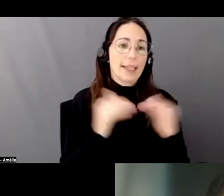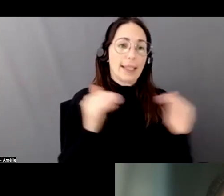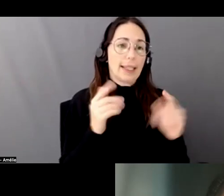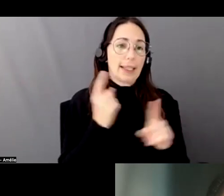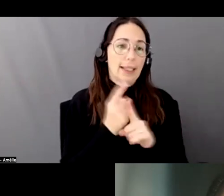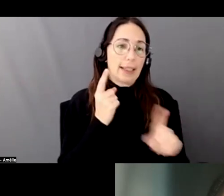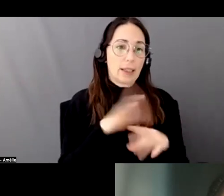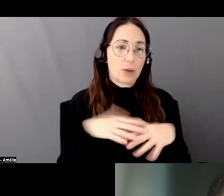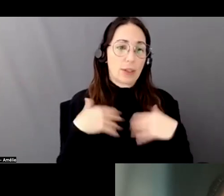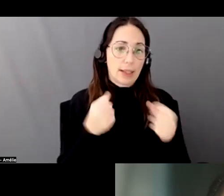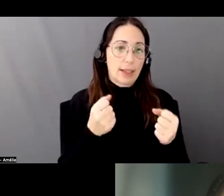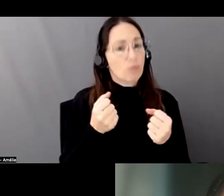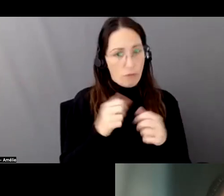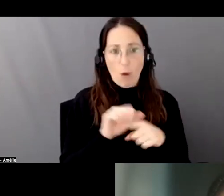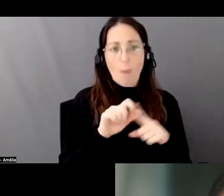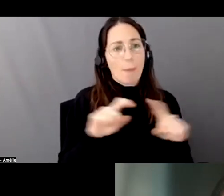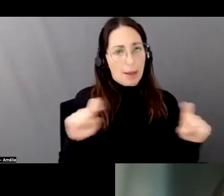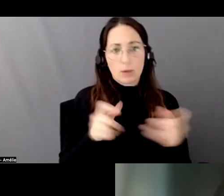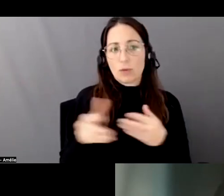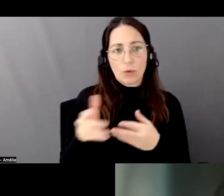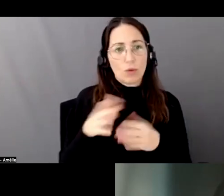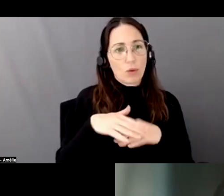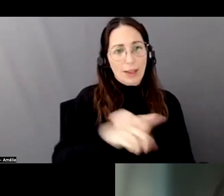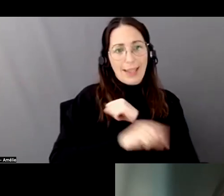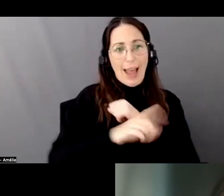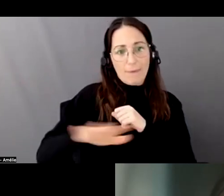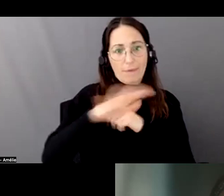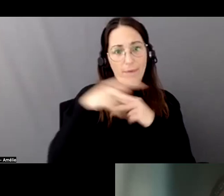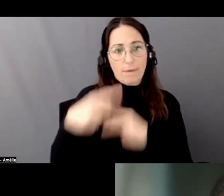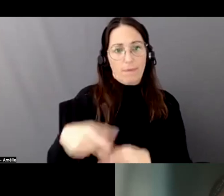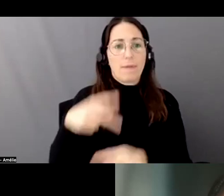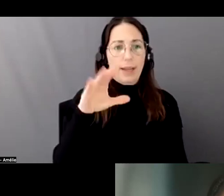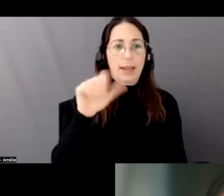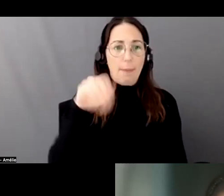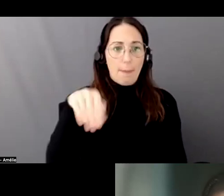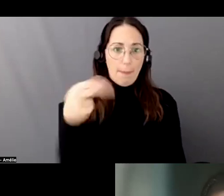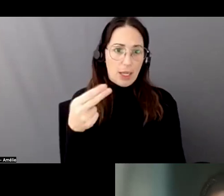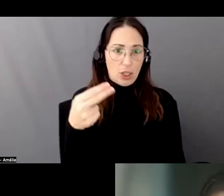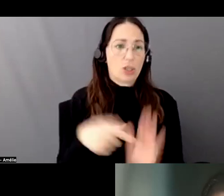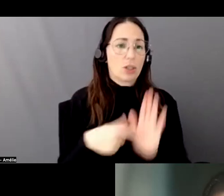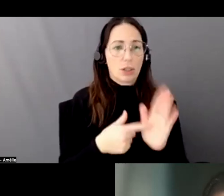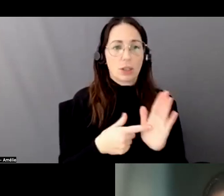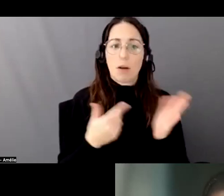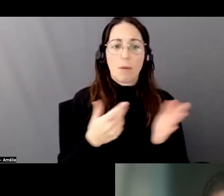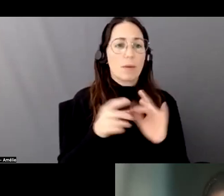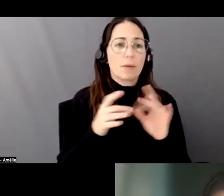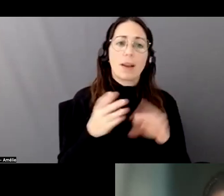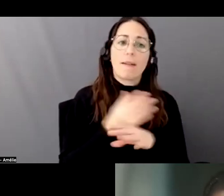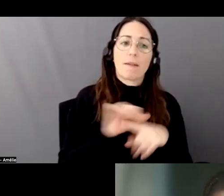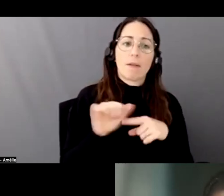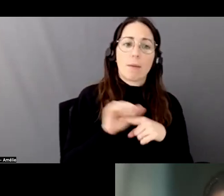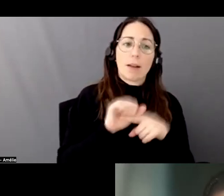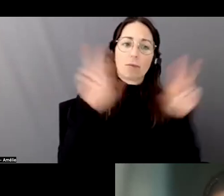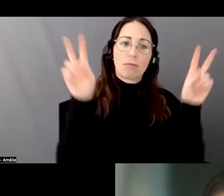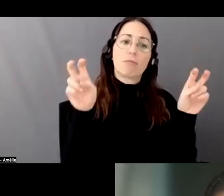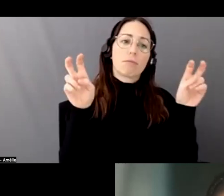santé offre des formations pour le staff du KMH. Par exemple, j'ai parlé de la formation